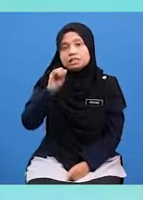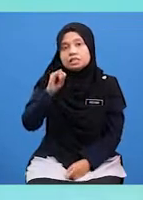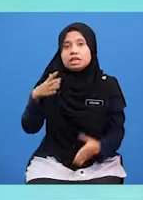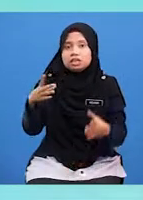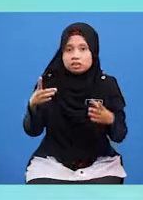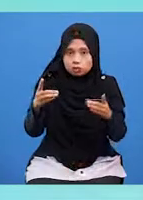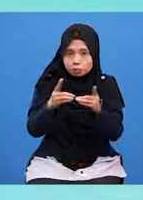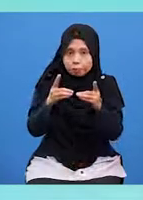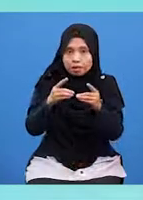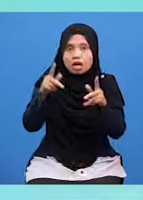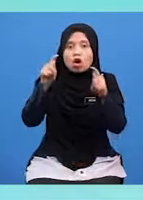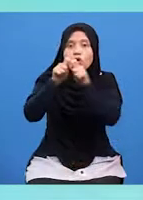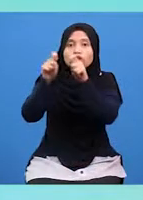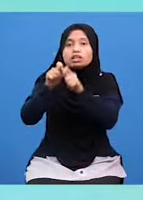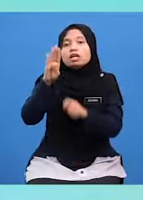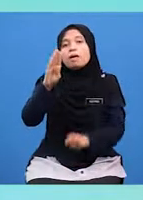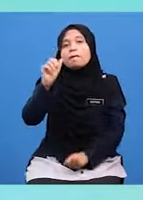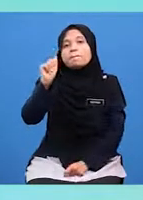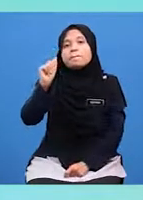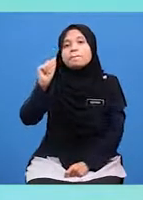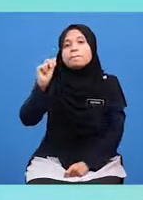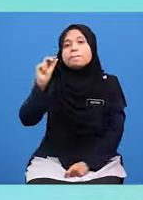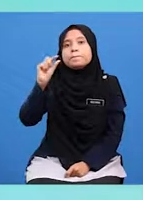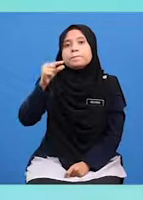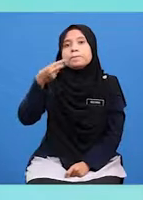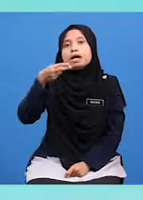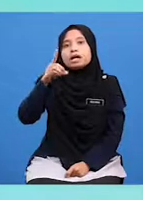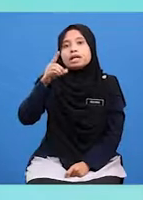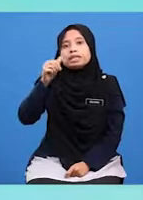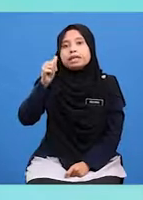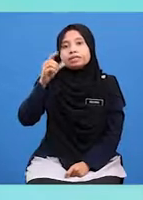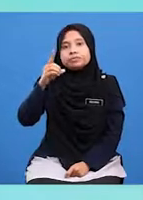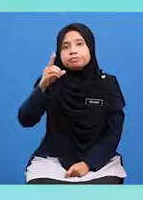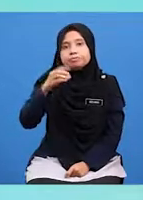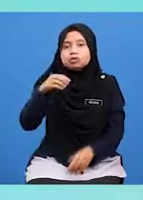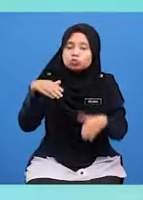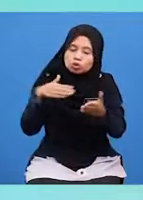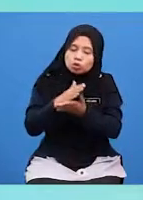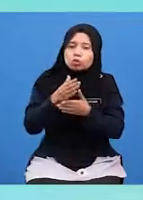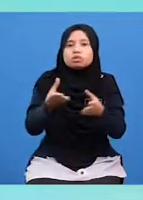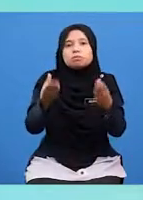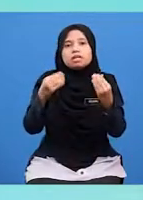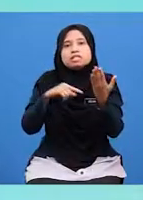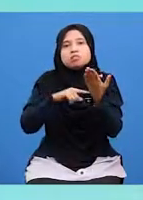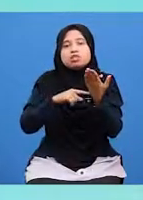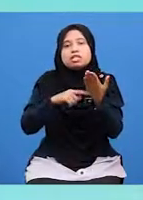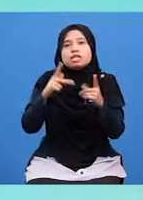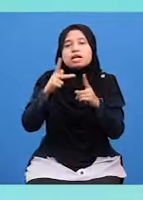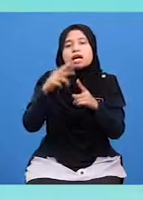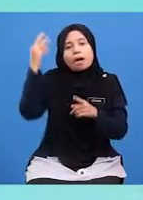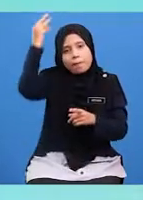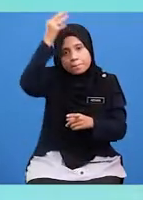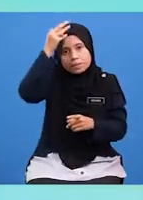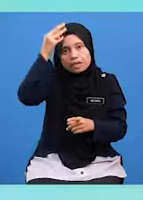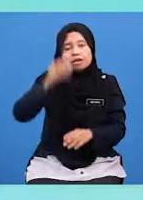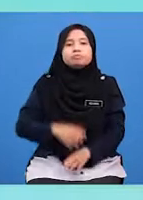Baghdad. Di Baghdad ke Tabriz dan kembali semula ke Baghdad dan seterusnya balik ke kota